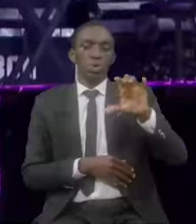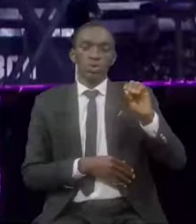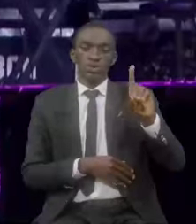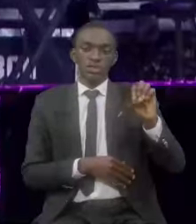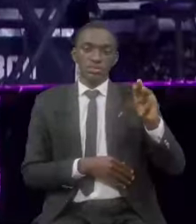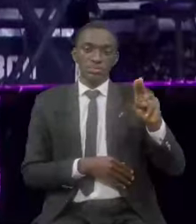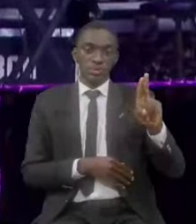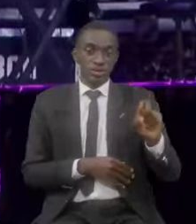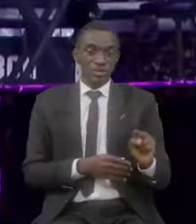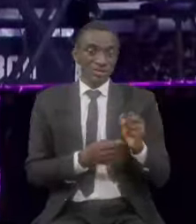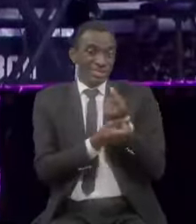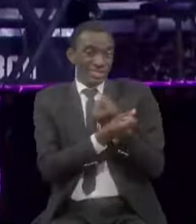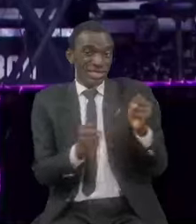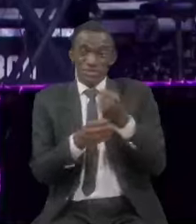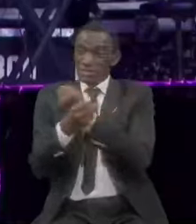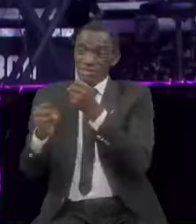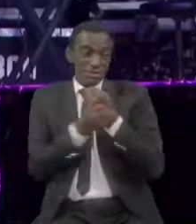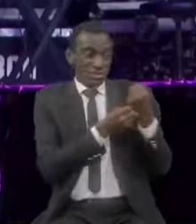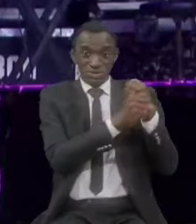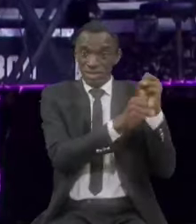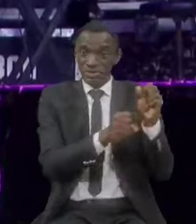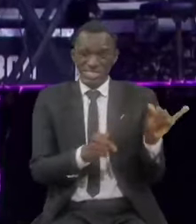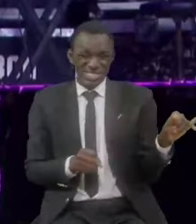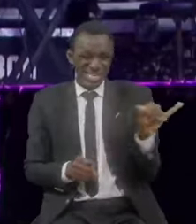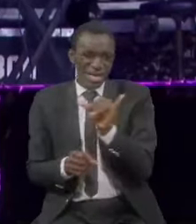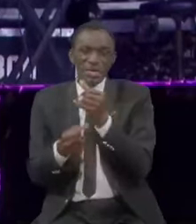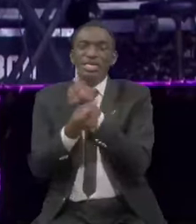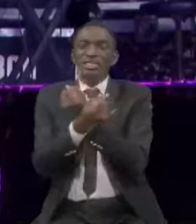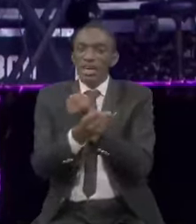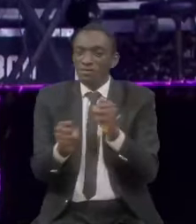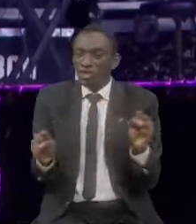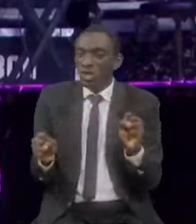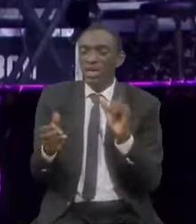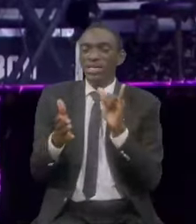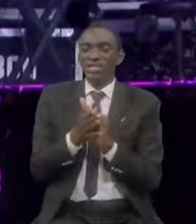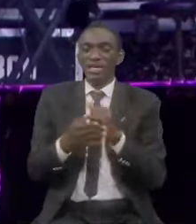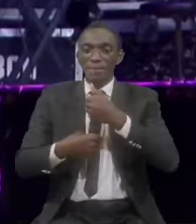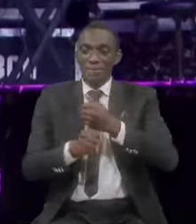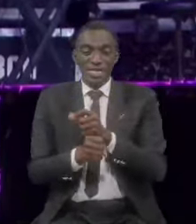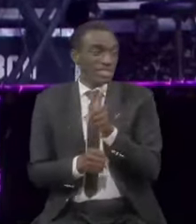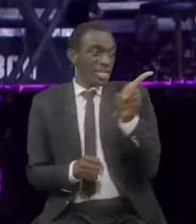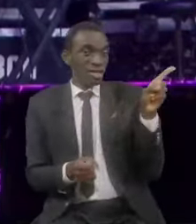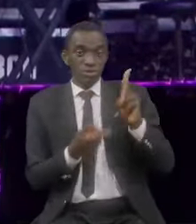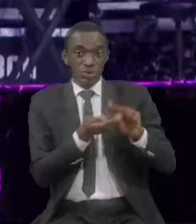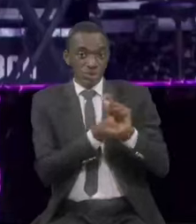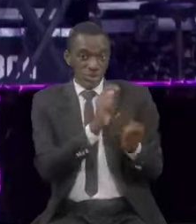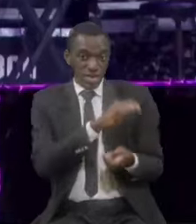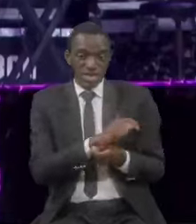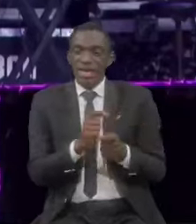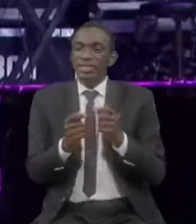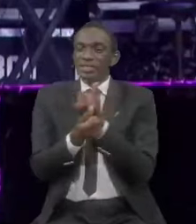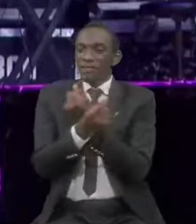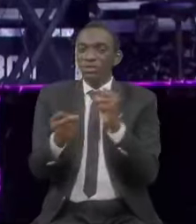Nicodème sauvé, le même salut qui apporte la transformation,